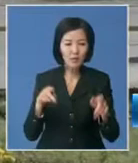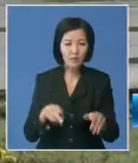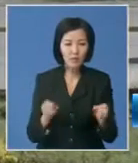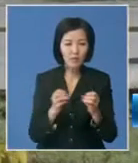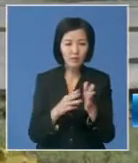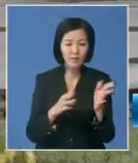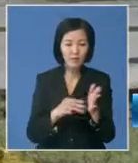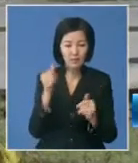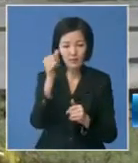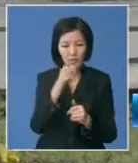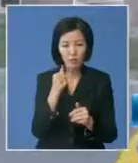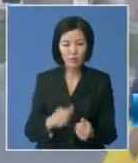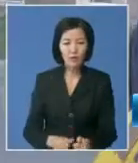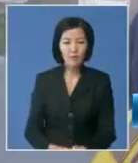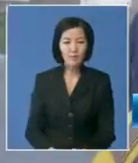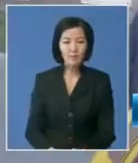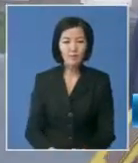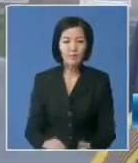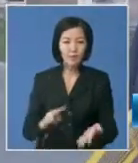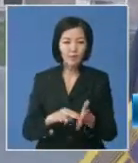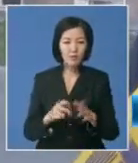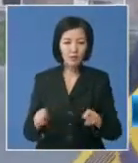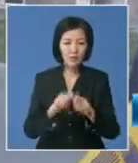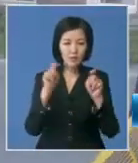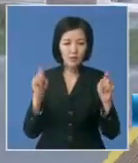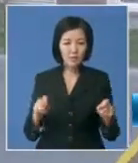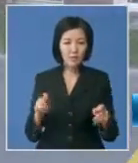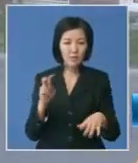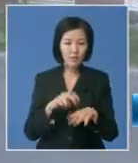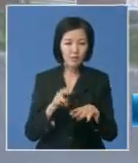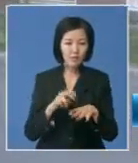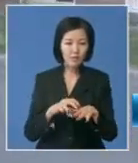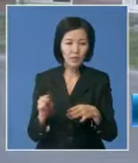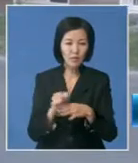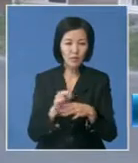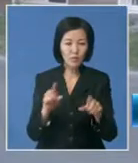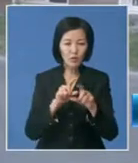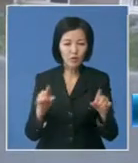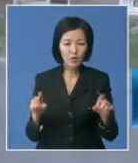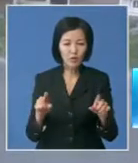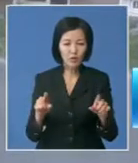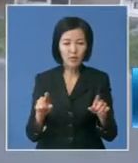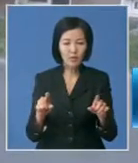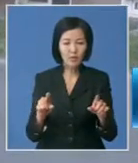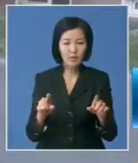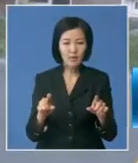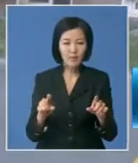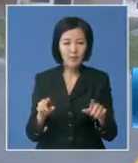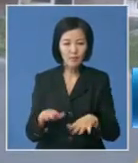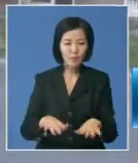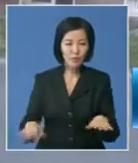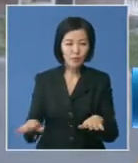2018 году здесь планируется открытие врачебной амбулатории значить площадь